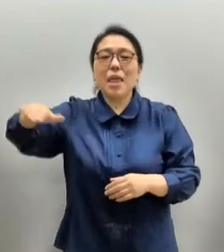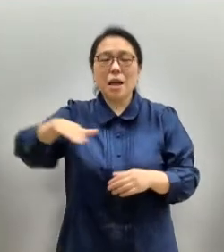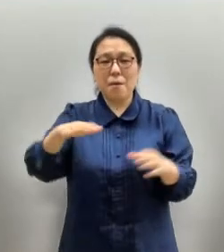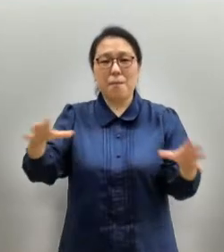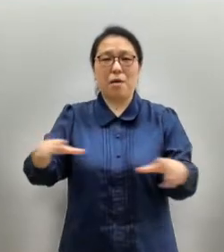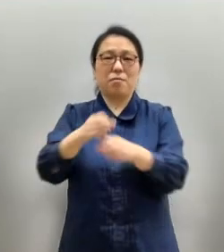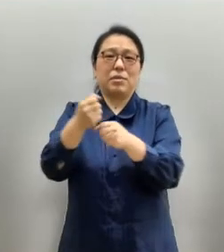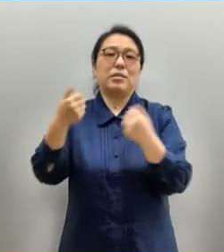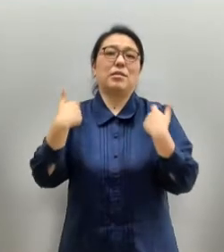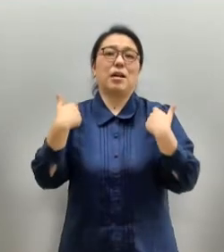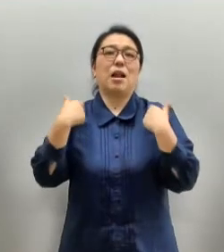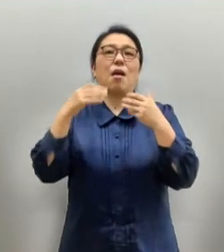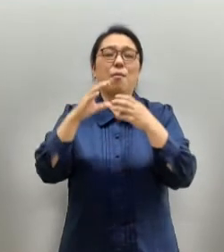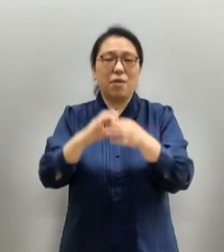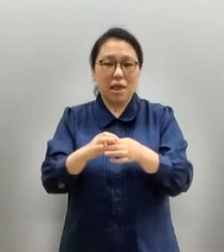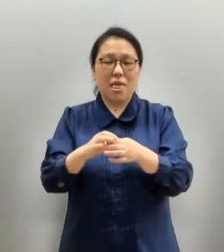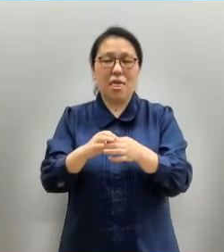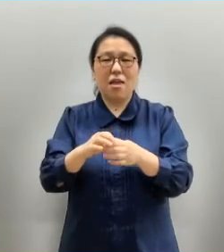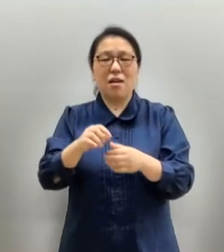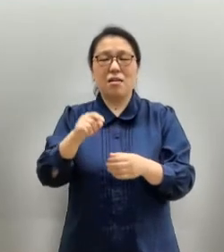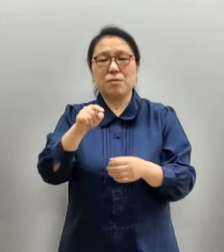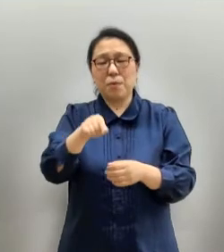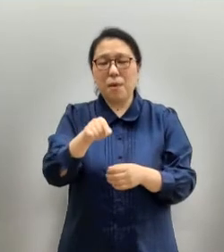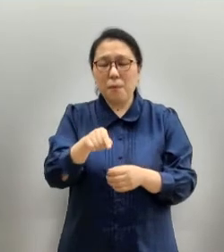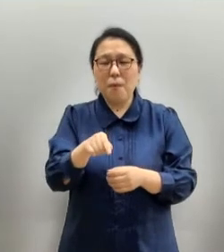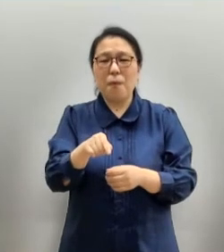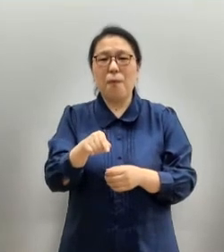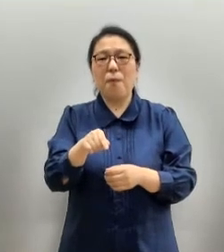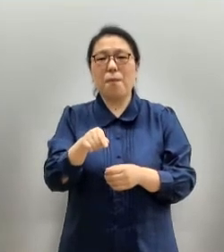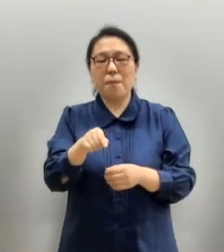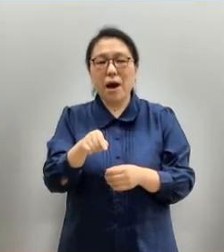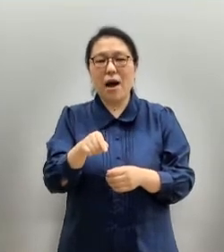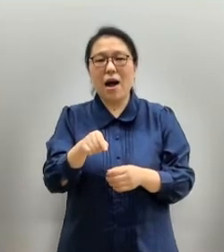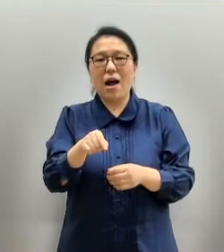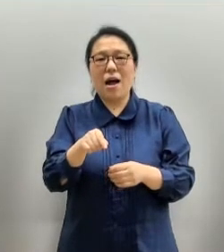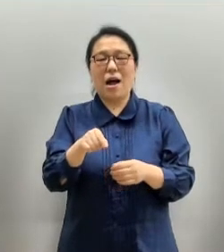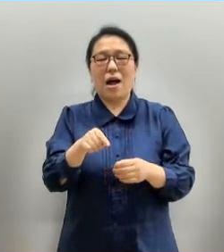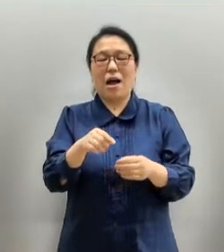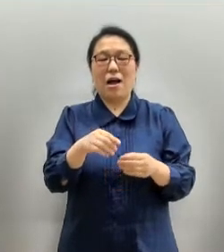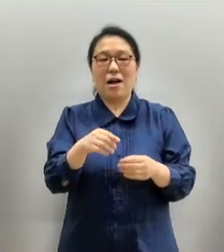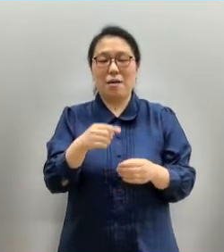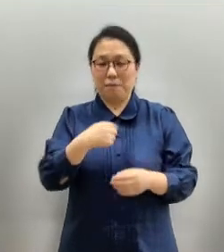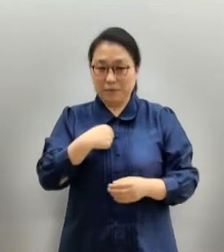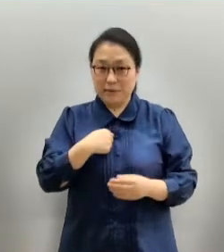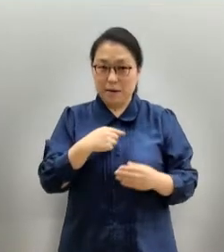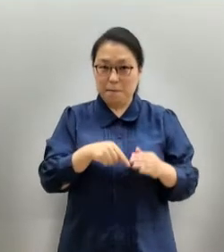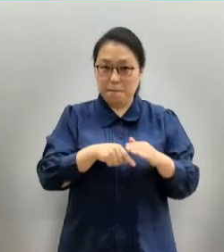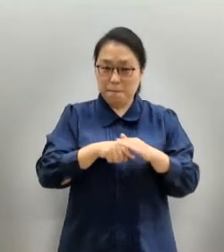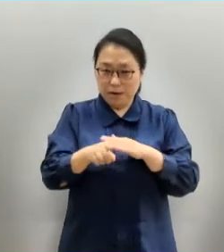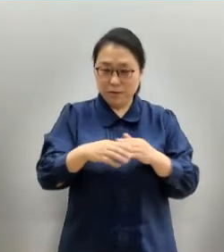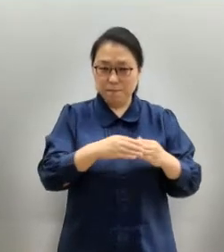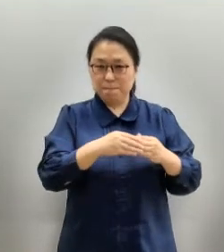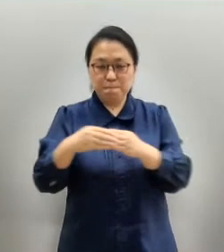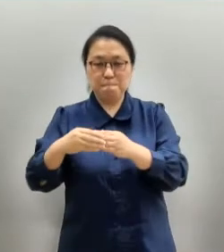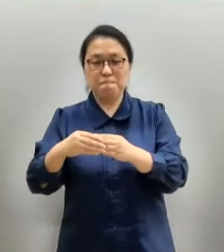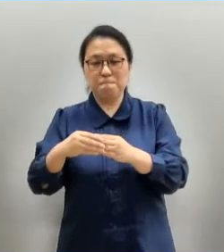ないとできませんので、そのある意味での行革のですね、先導役になってですね、